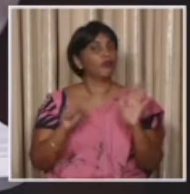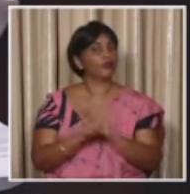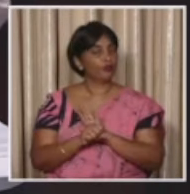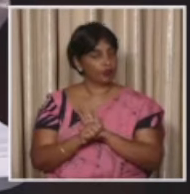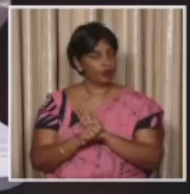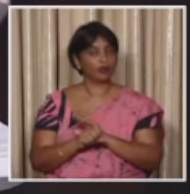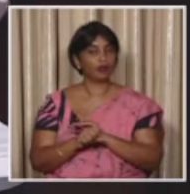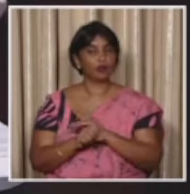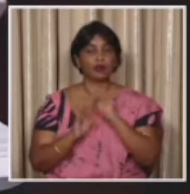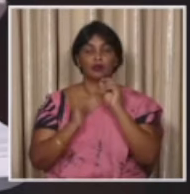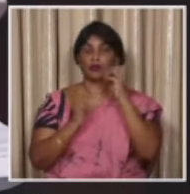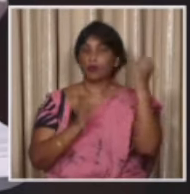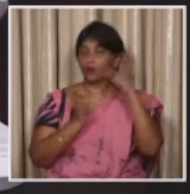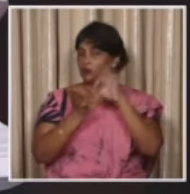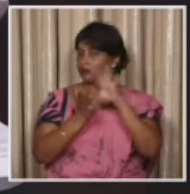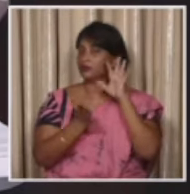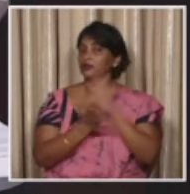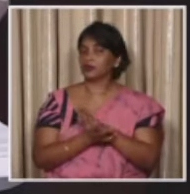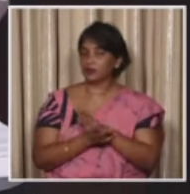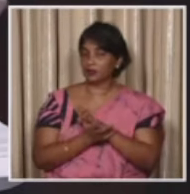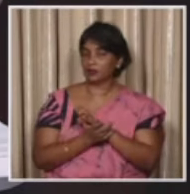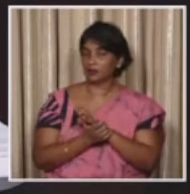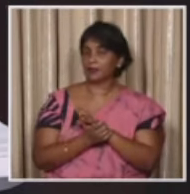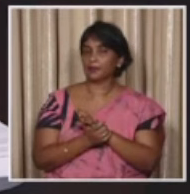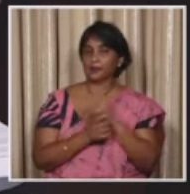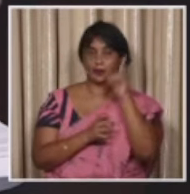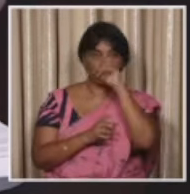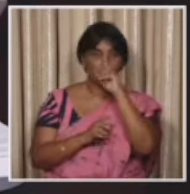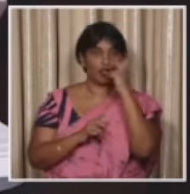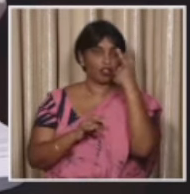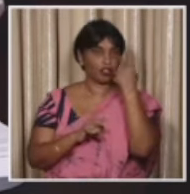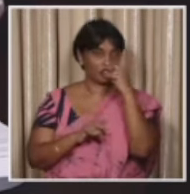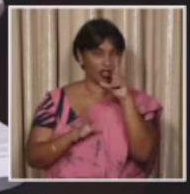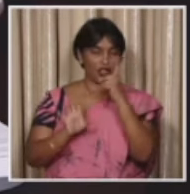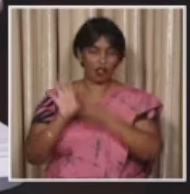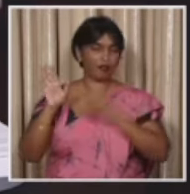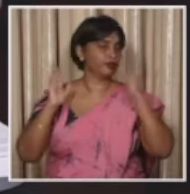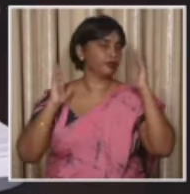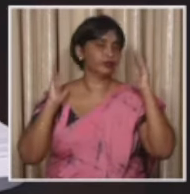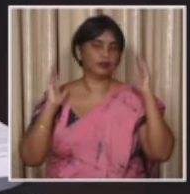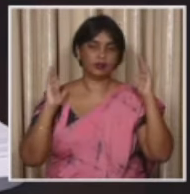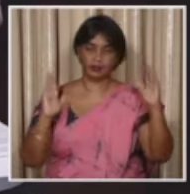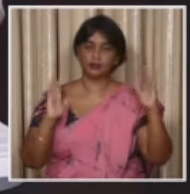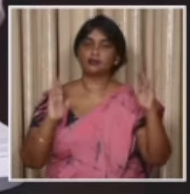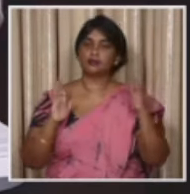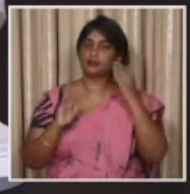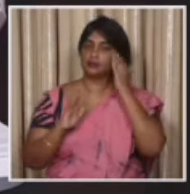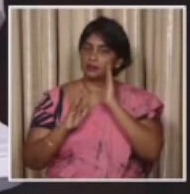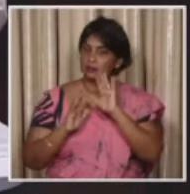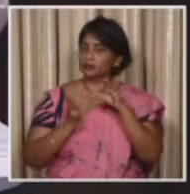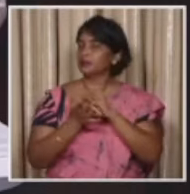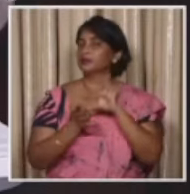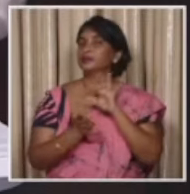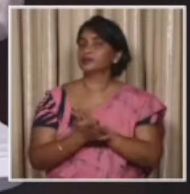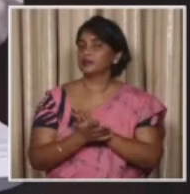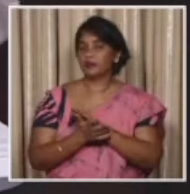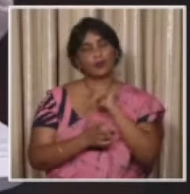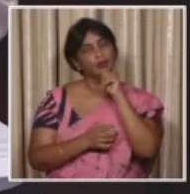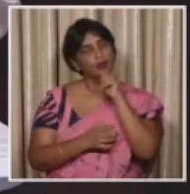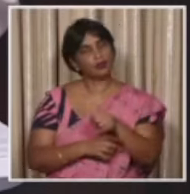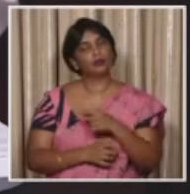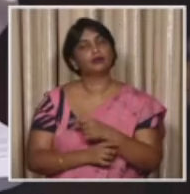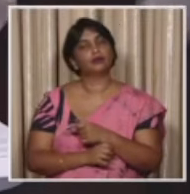ඒ appointed date එක මාස 12 තුල ඔටොමැටික් apply වෙනකොට ඇත්ත